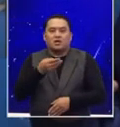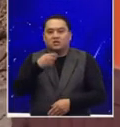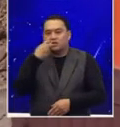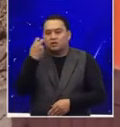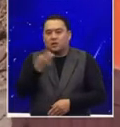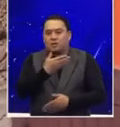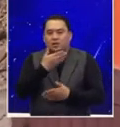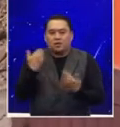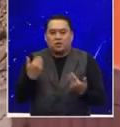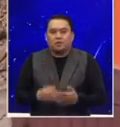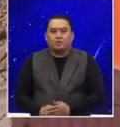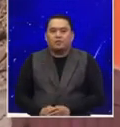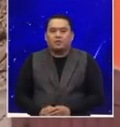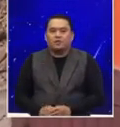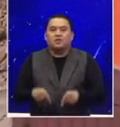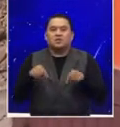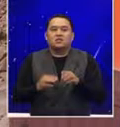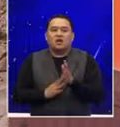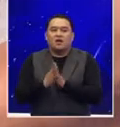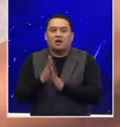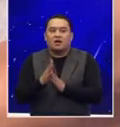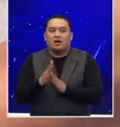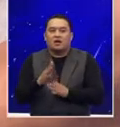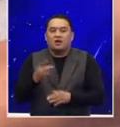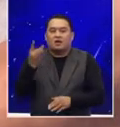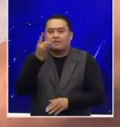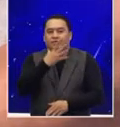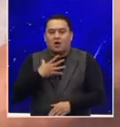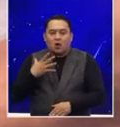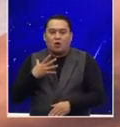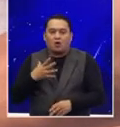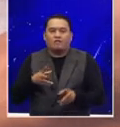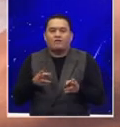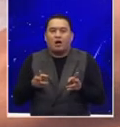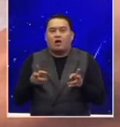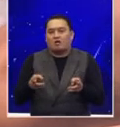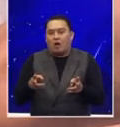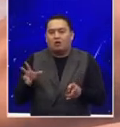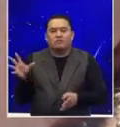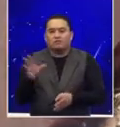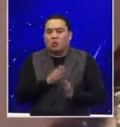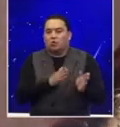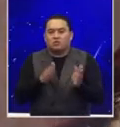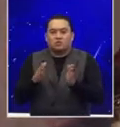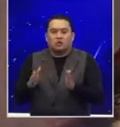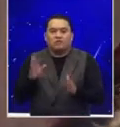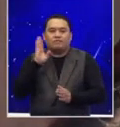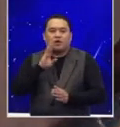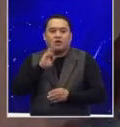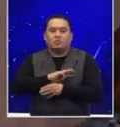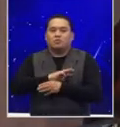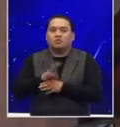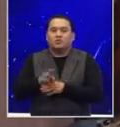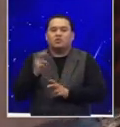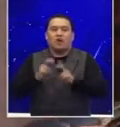рыбы. Помимо клариуса здесь выращивают тиляпии и африканского красноклешневого рака. Все в системах замкнутого водоснабжения.